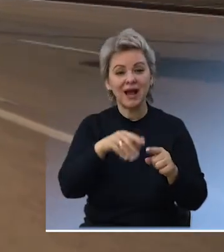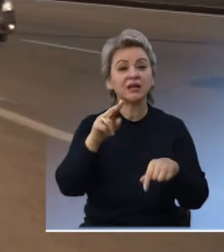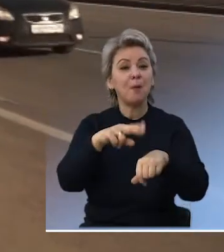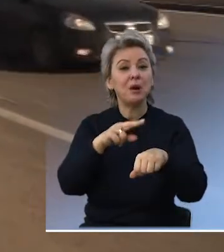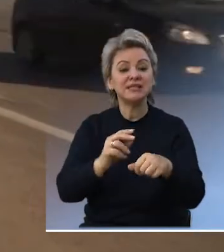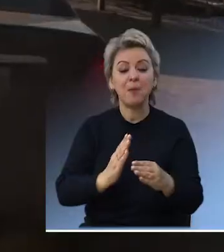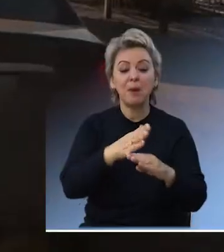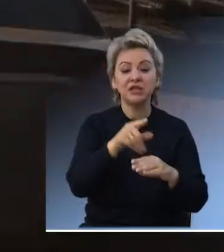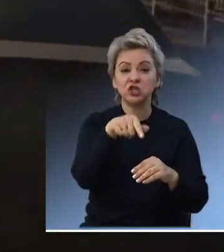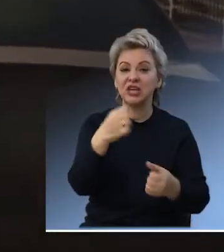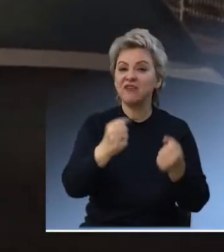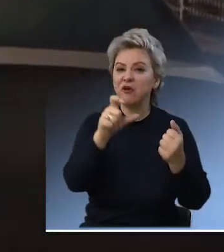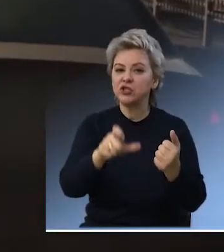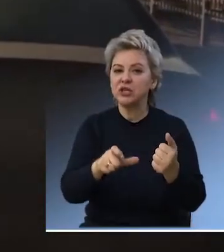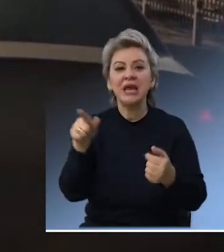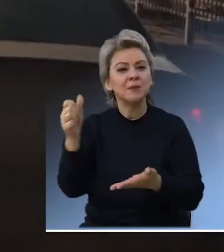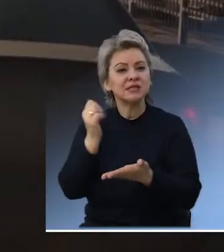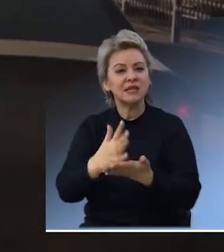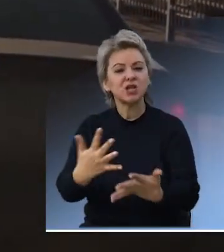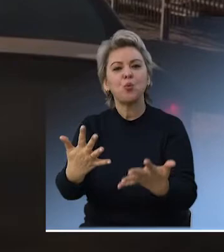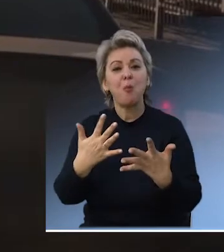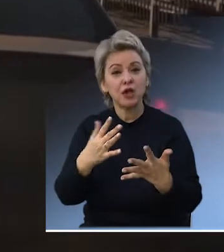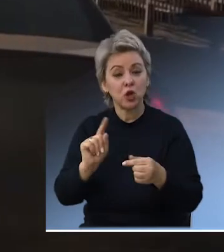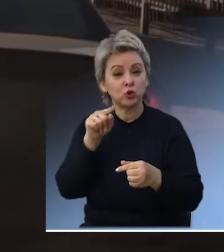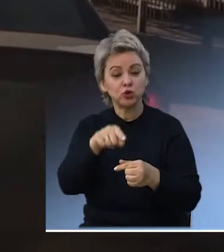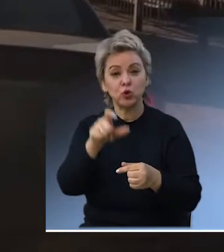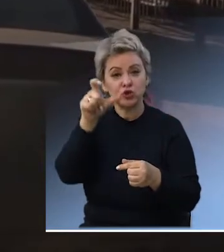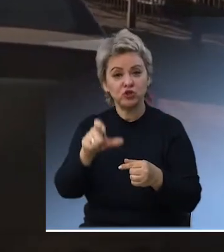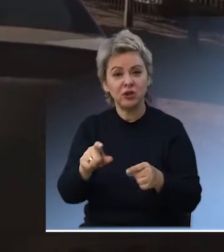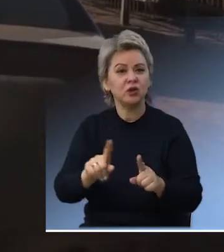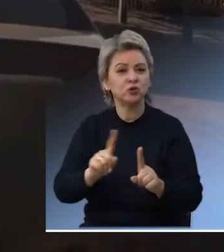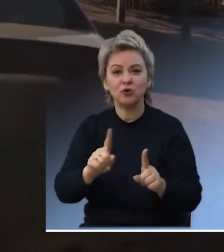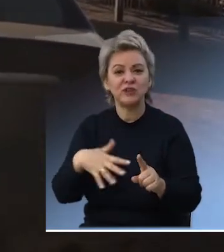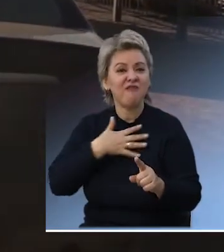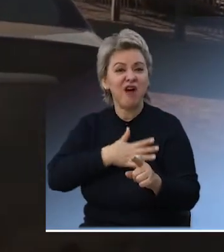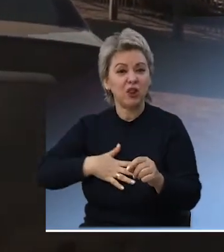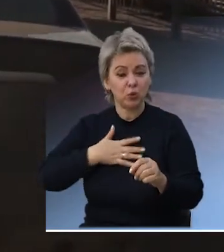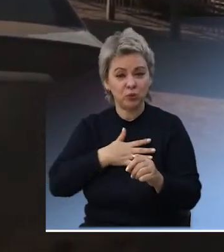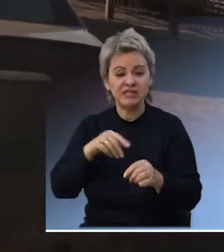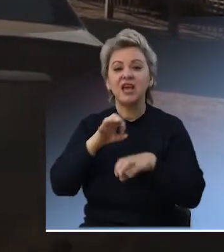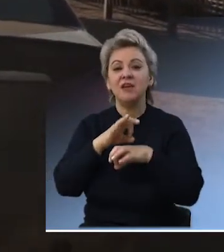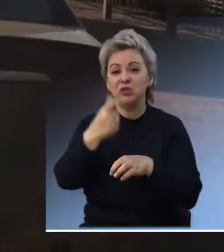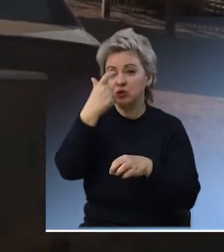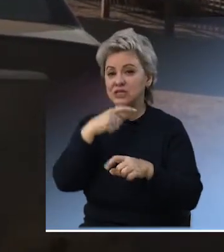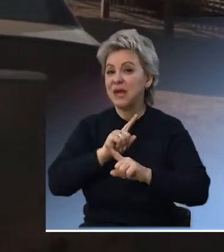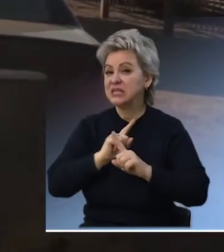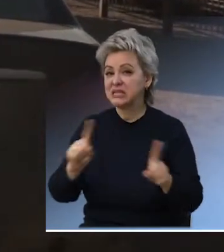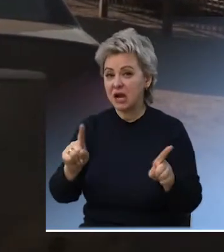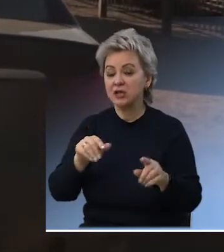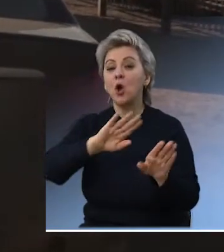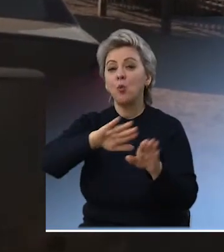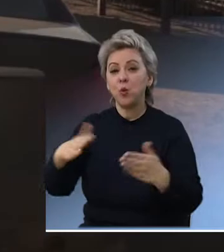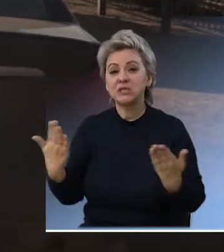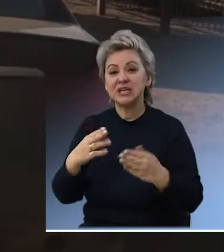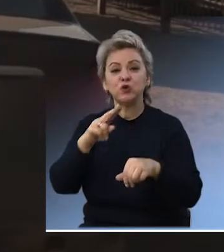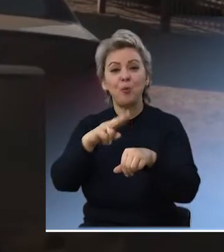мужчина. Когда полицейские подошли к водителю, то им сразу стало понятно, что он явно сильно волнуется и ведет себя